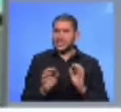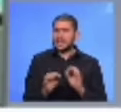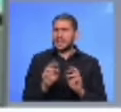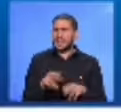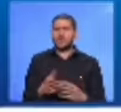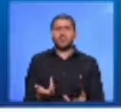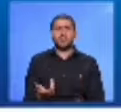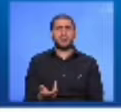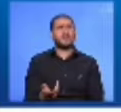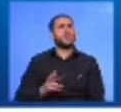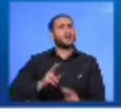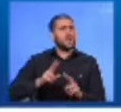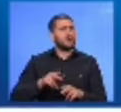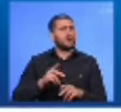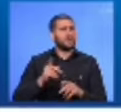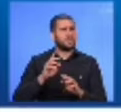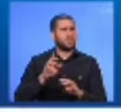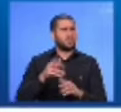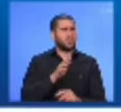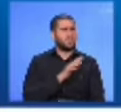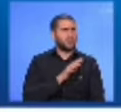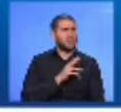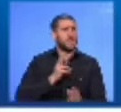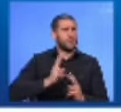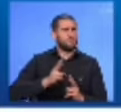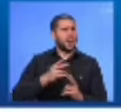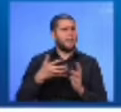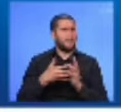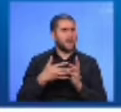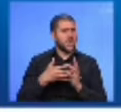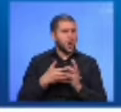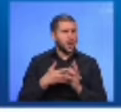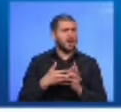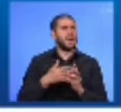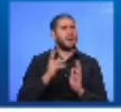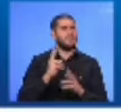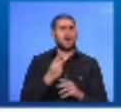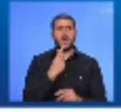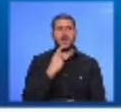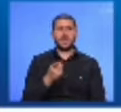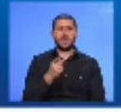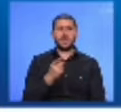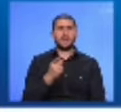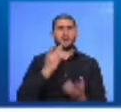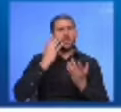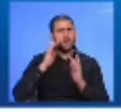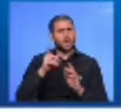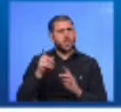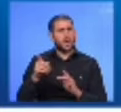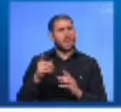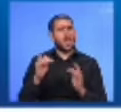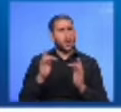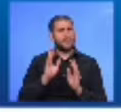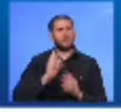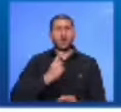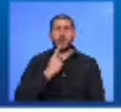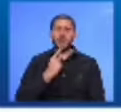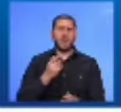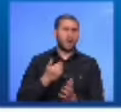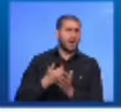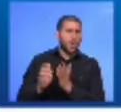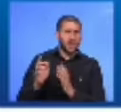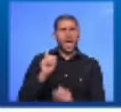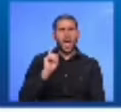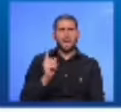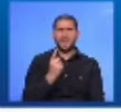יש פה הסתה פרועה. זה נורא מסוכן. בואי, אפשר למתוח ביקורת, אפשר להגיד שזה משרת את האויב, אפשר להוקיע, אבל להתחיל